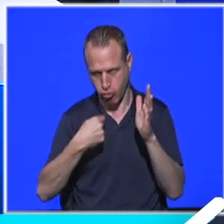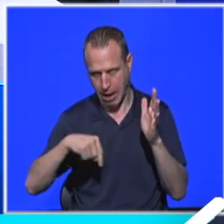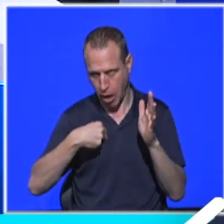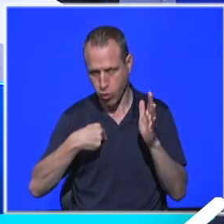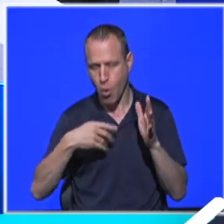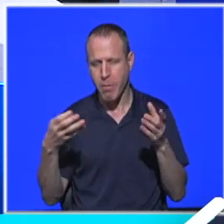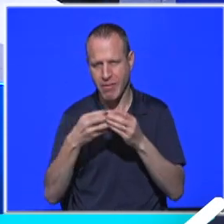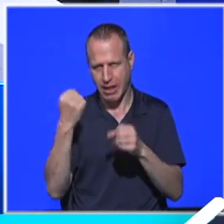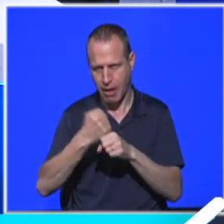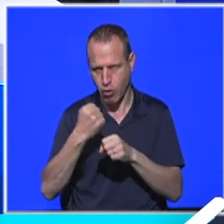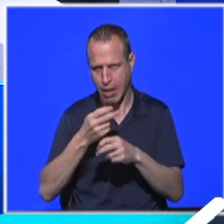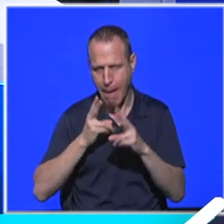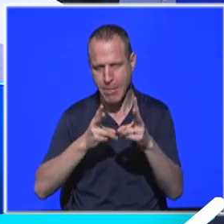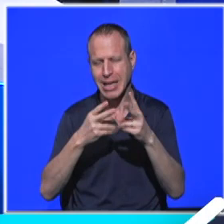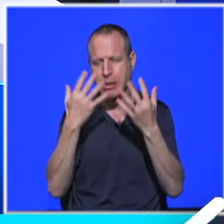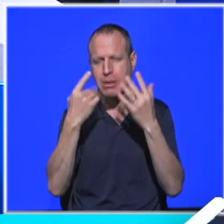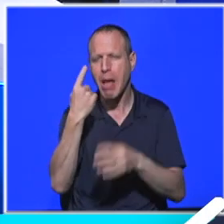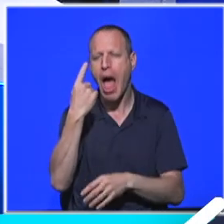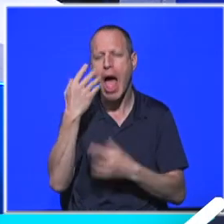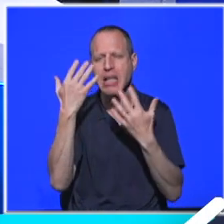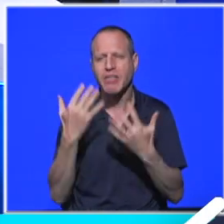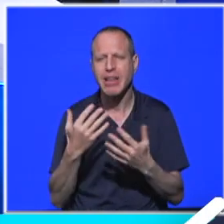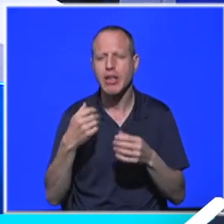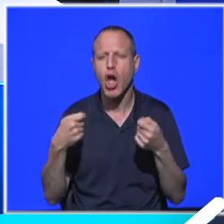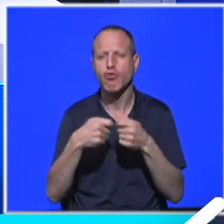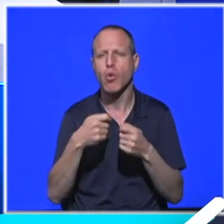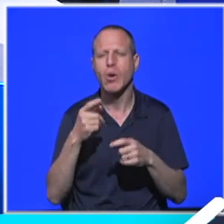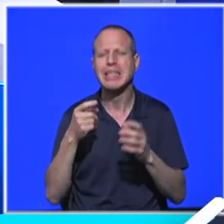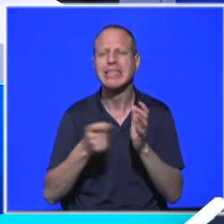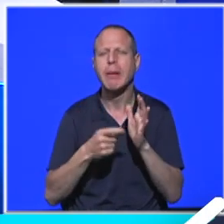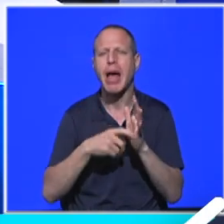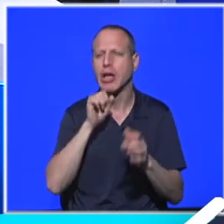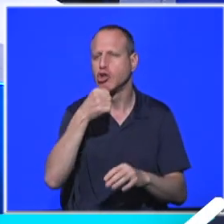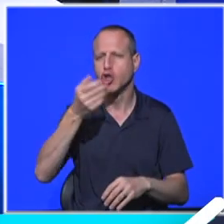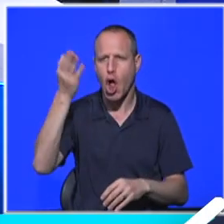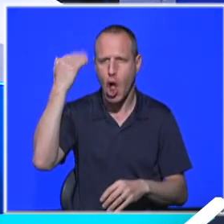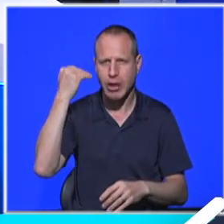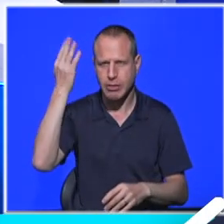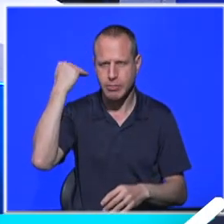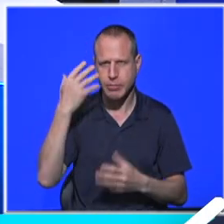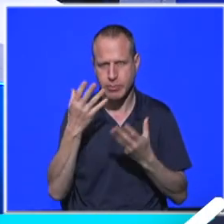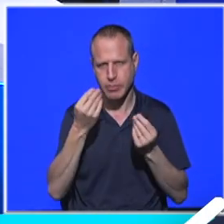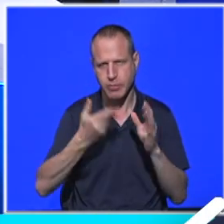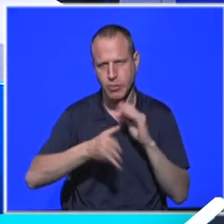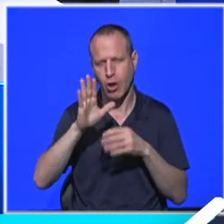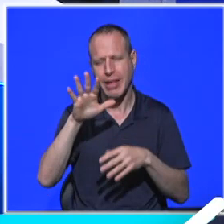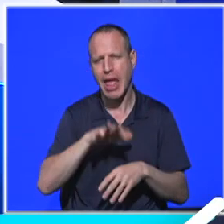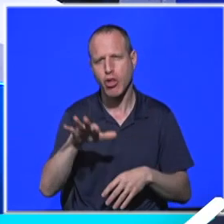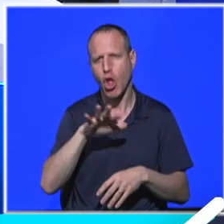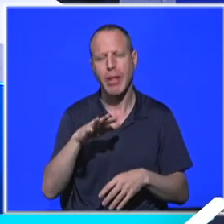העבודה, מרץ, מספר אחד ספרתי, קשור לסיבה היסטורית שהמון מהיוצאים עדות